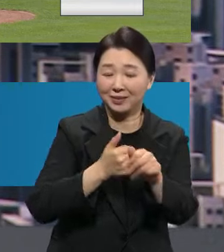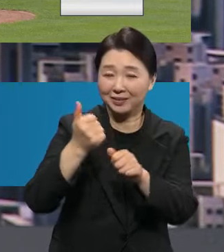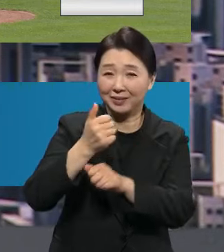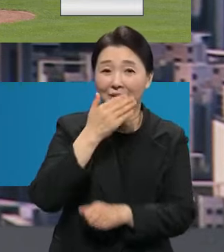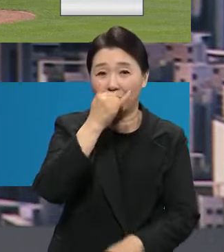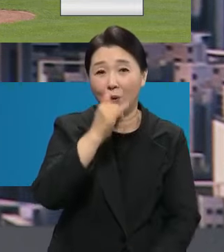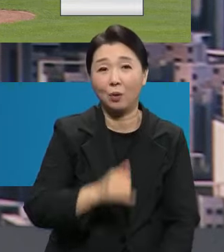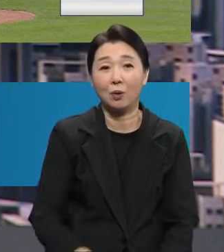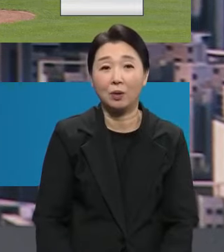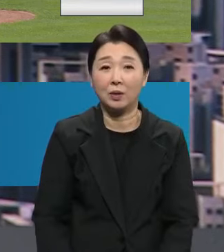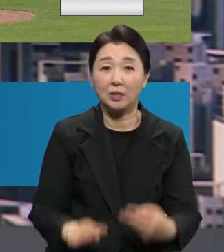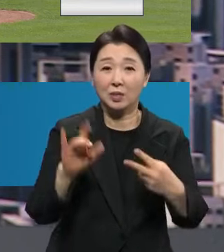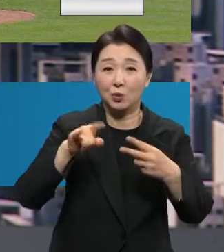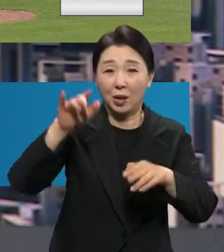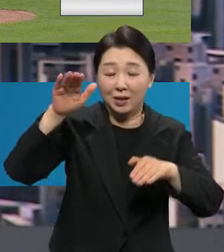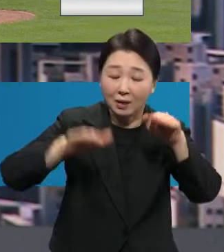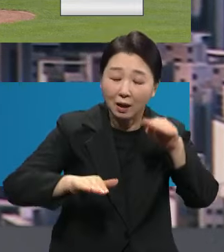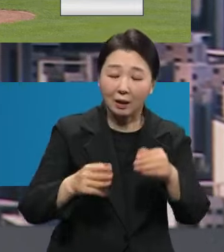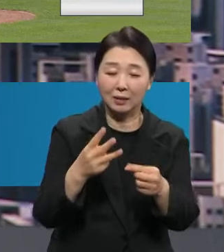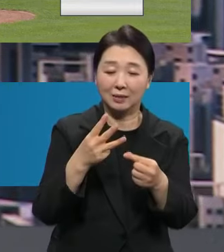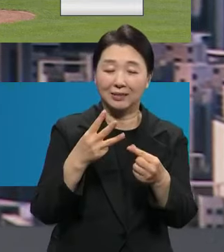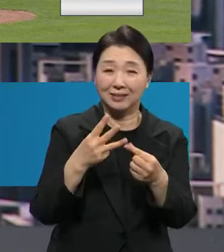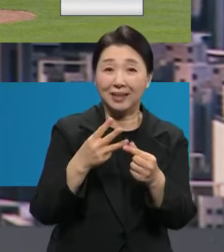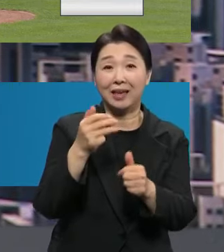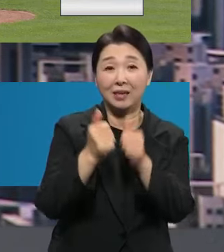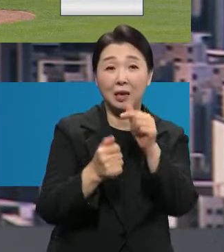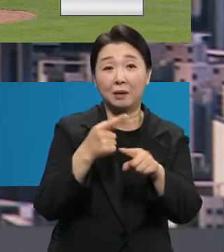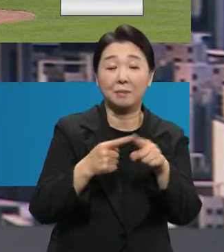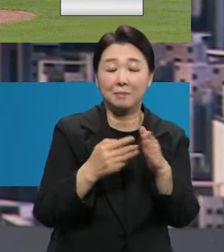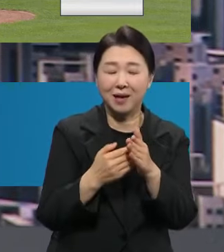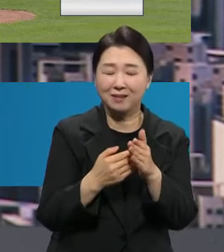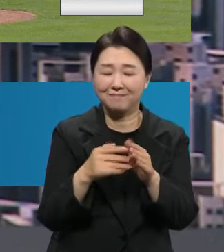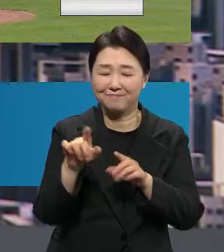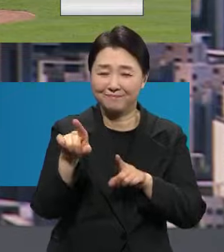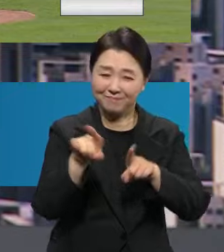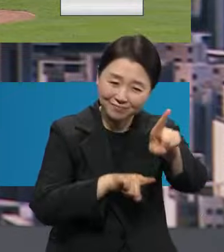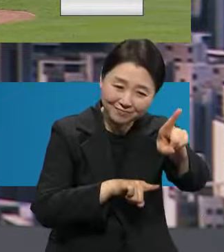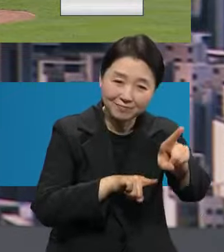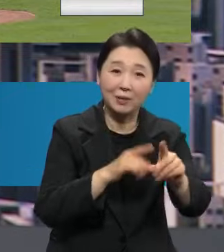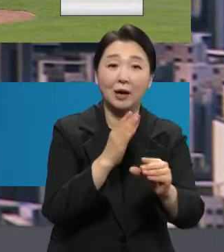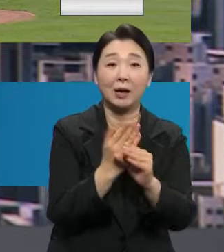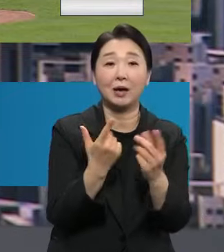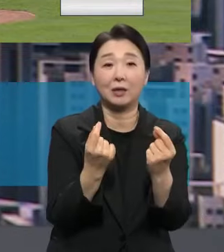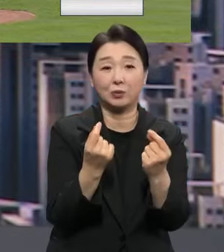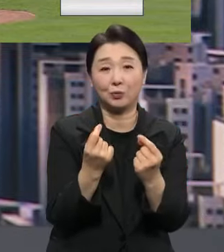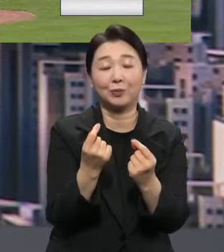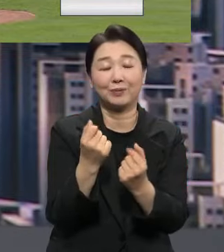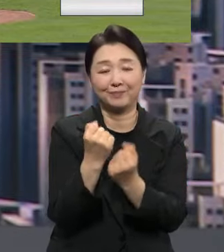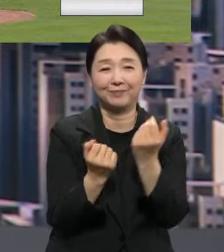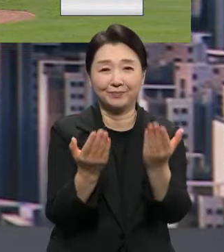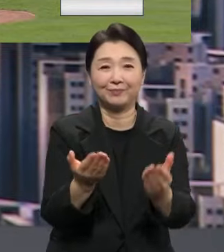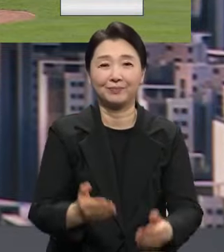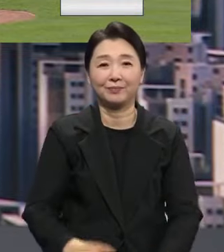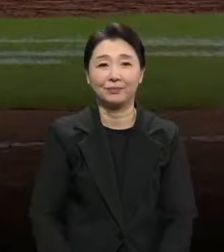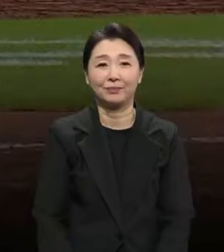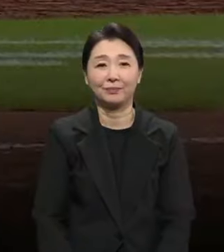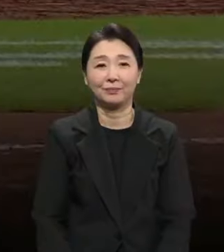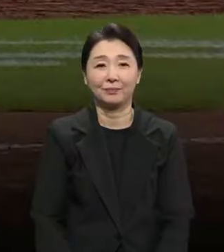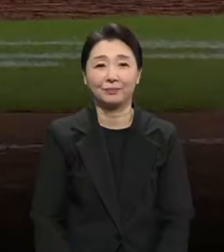이어갔는데요. 2위와의 격차는 3게임 반, 독주를 위한 발판이 마련됐습니다. 오늘의 야구에서 전해드립니다.